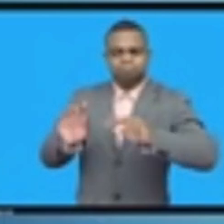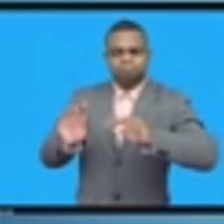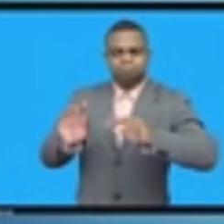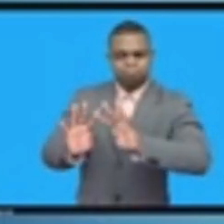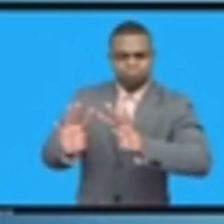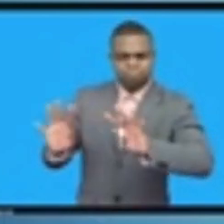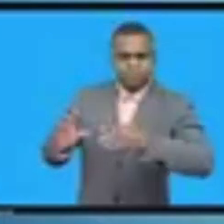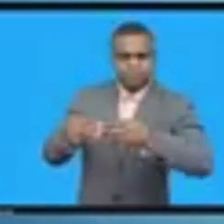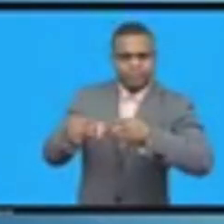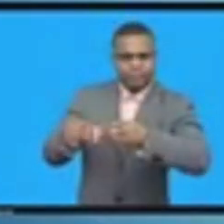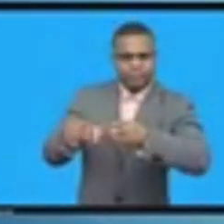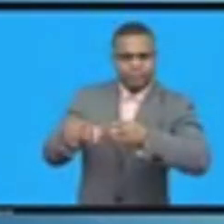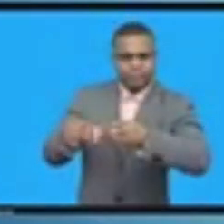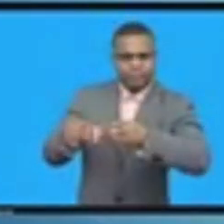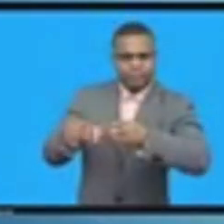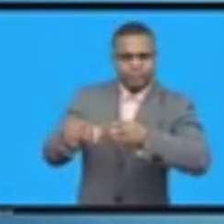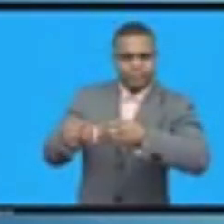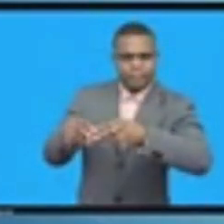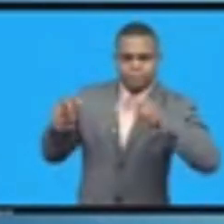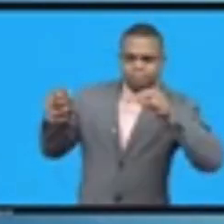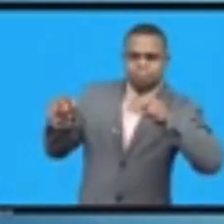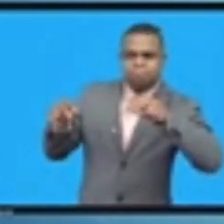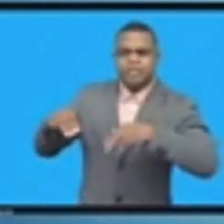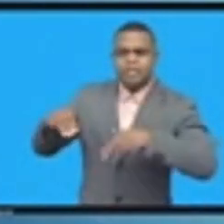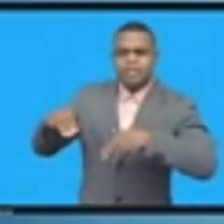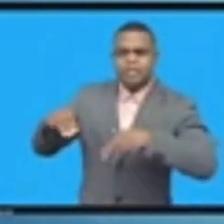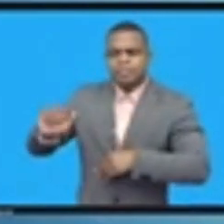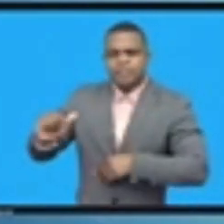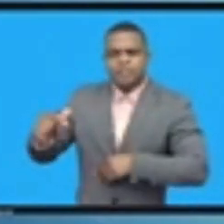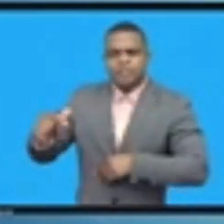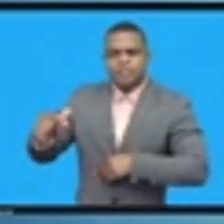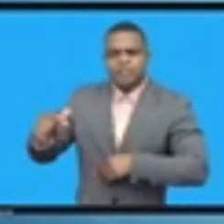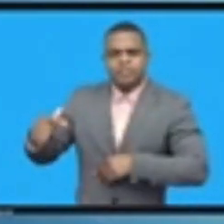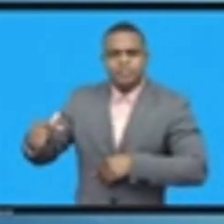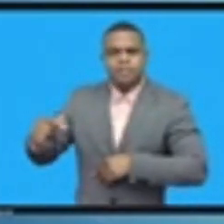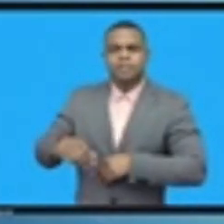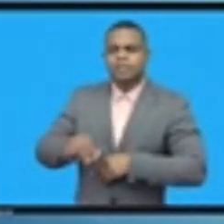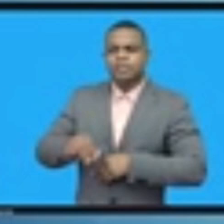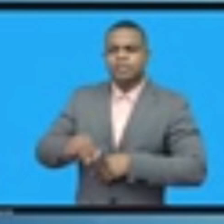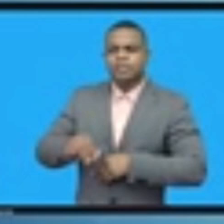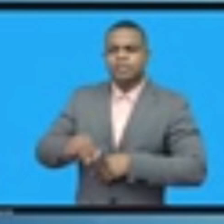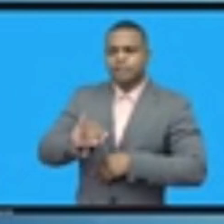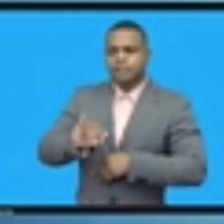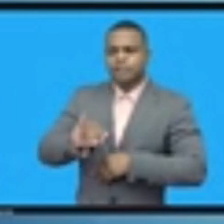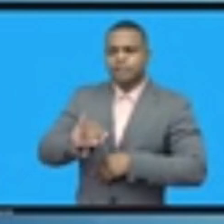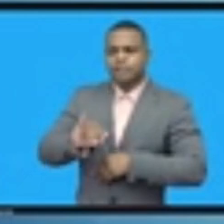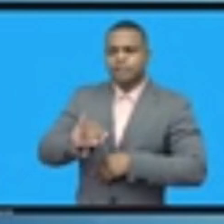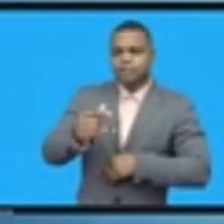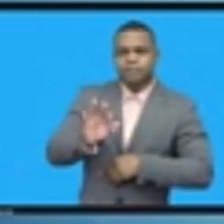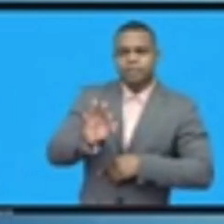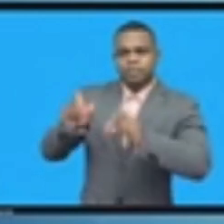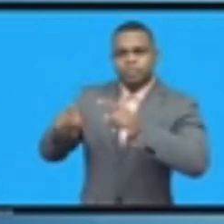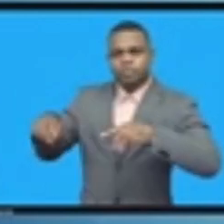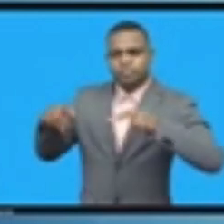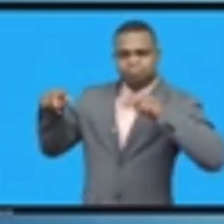人也在积极的在黑暗中探索，希望能够